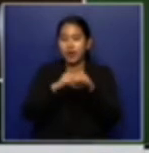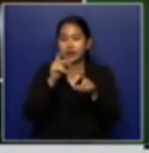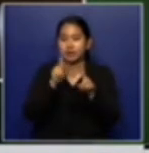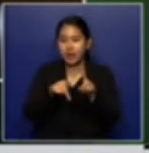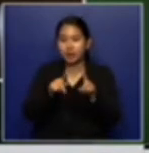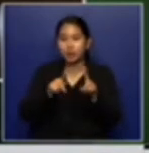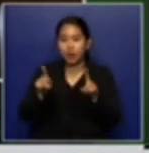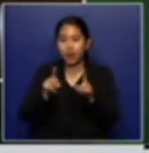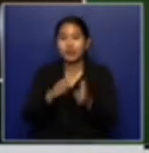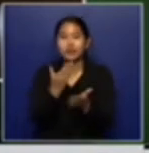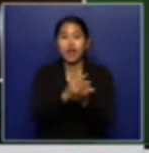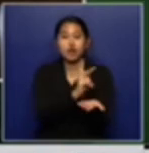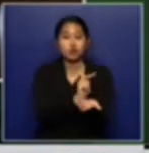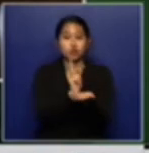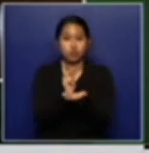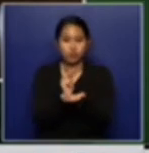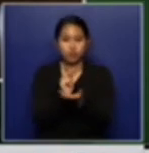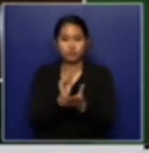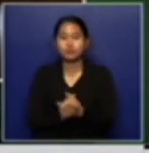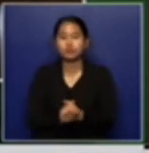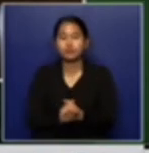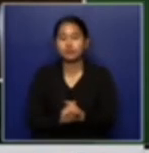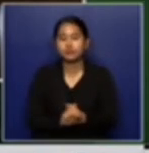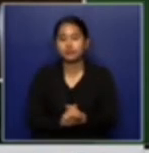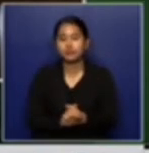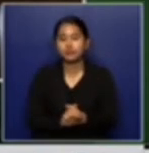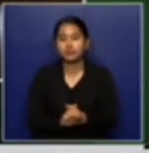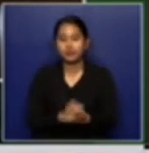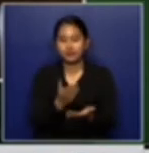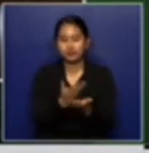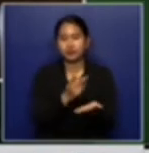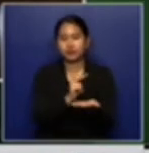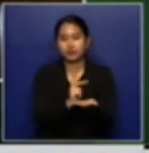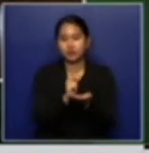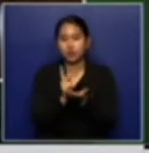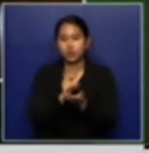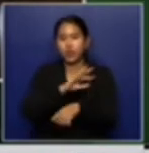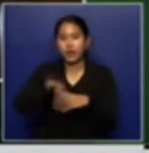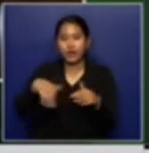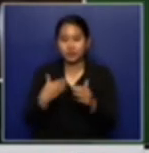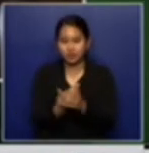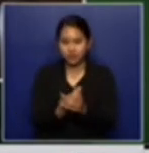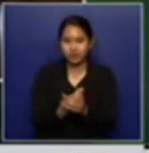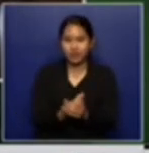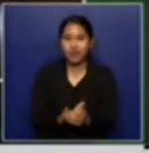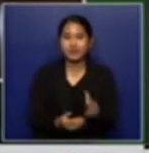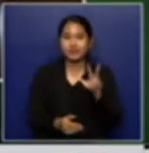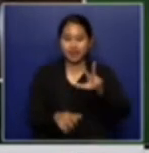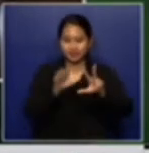งเงินกู้ในงบประมาณทั้งสิ้น